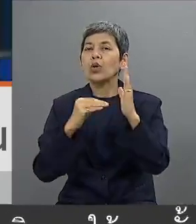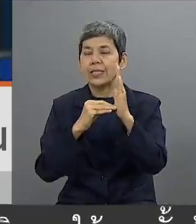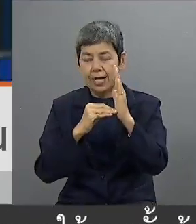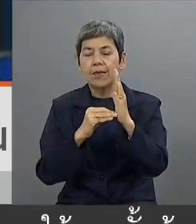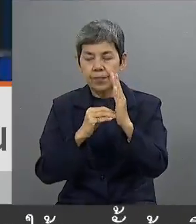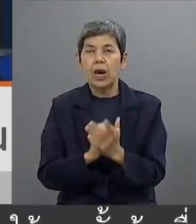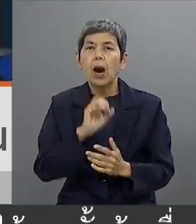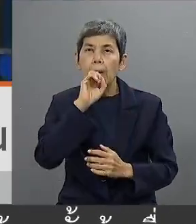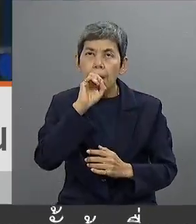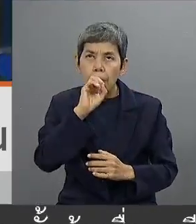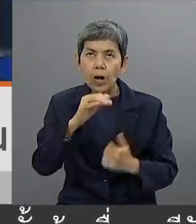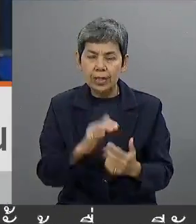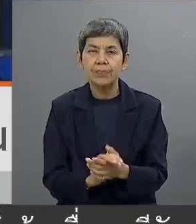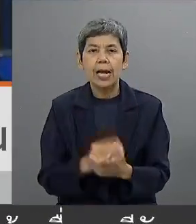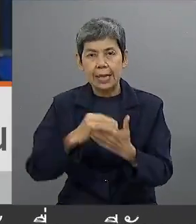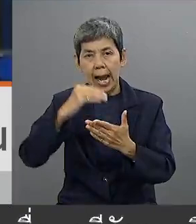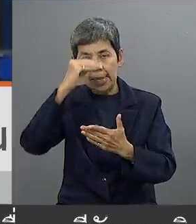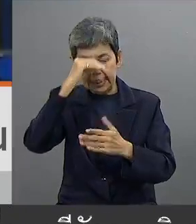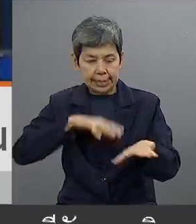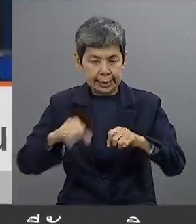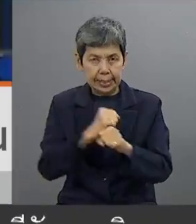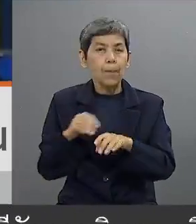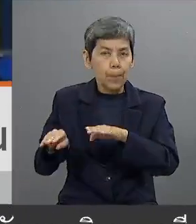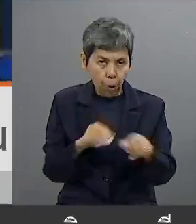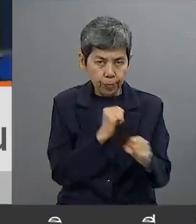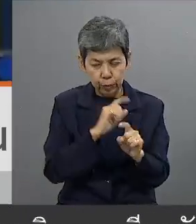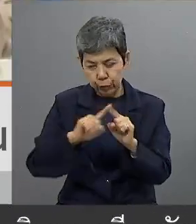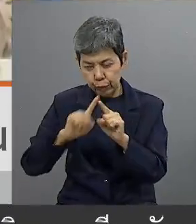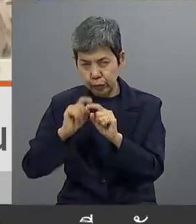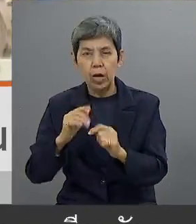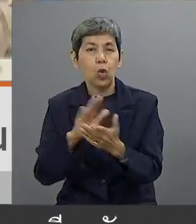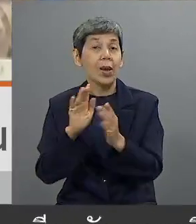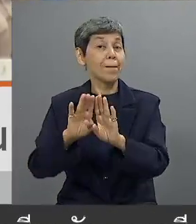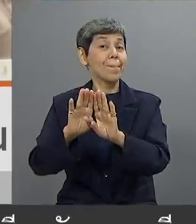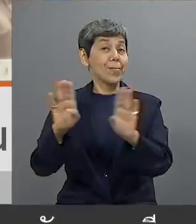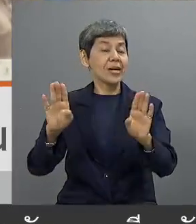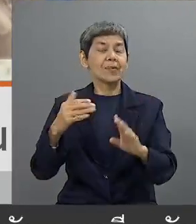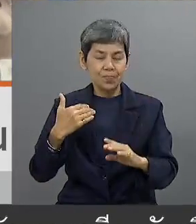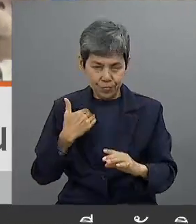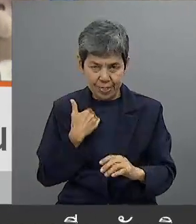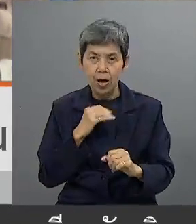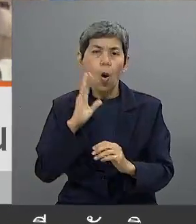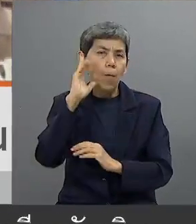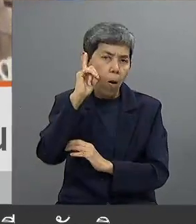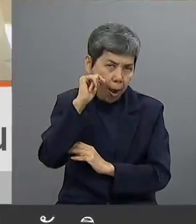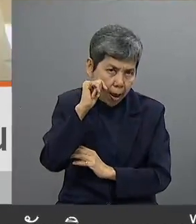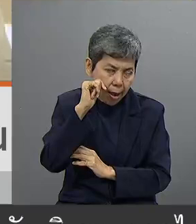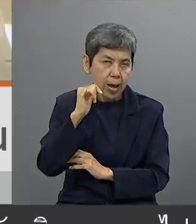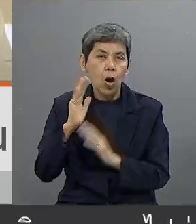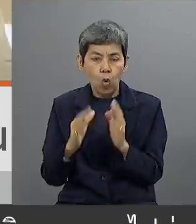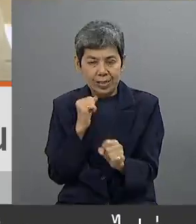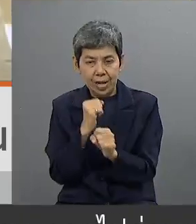ว่าสำนักการศึกษาได้เตรียมพร้อมมาตรการหลักก่อนเปิดภาคเรียนประกอบด้วยจำกัดผู้ปกครองและบุคลากรที่จะเข้ามาในโร